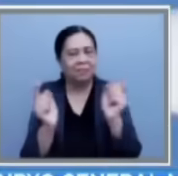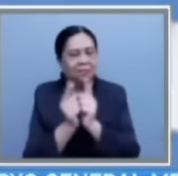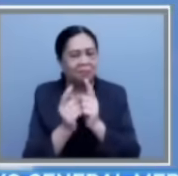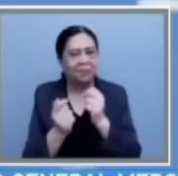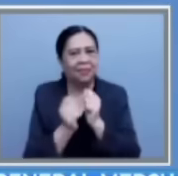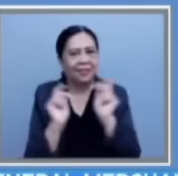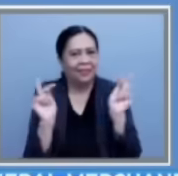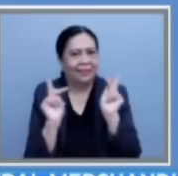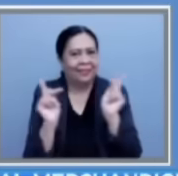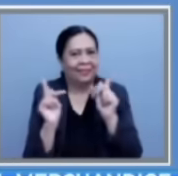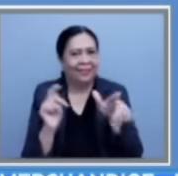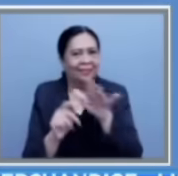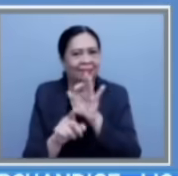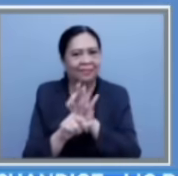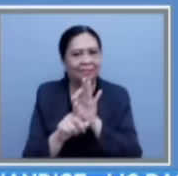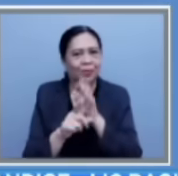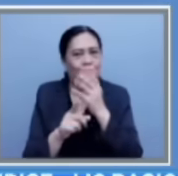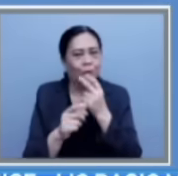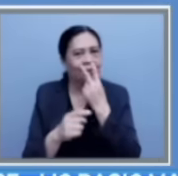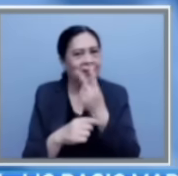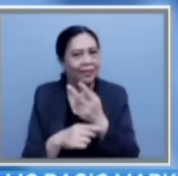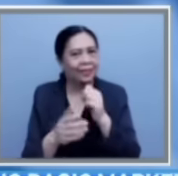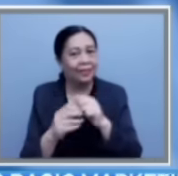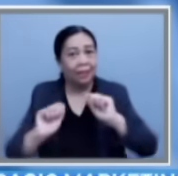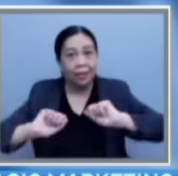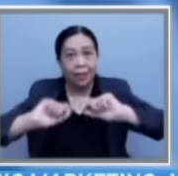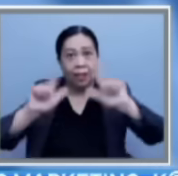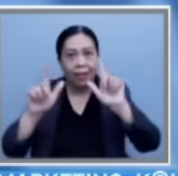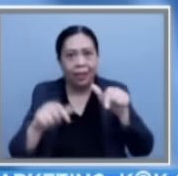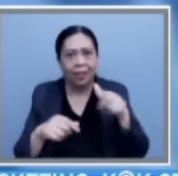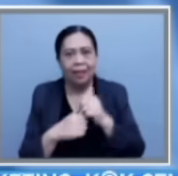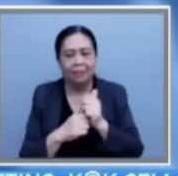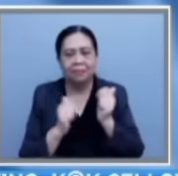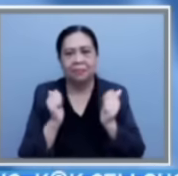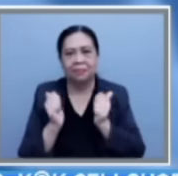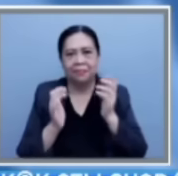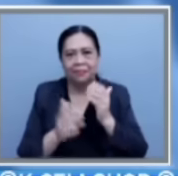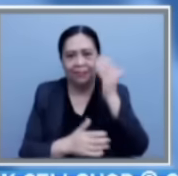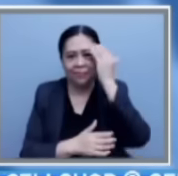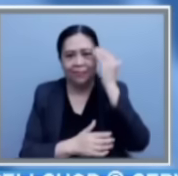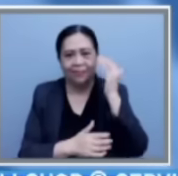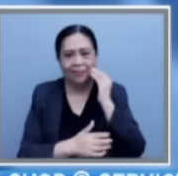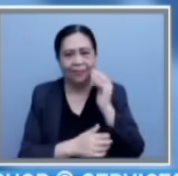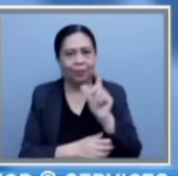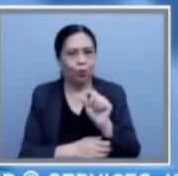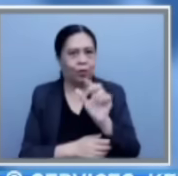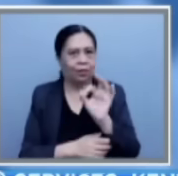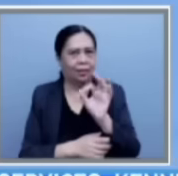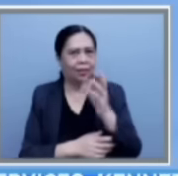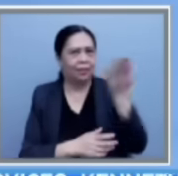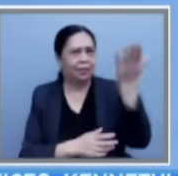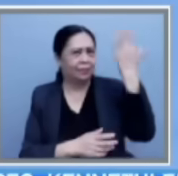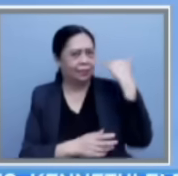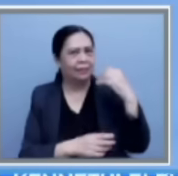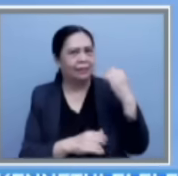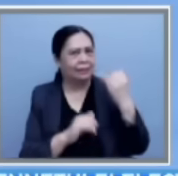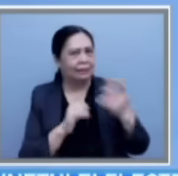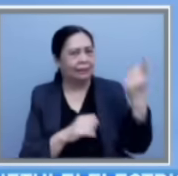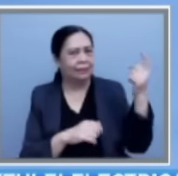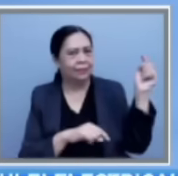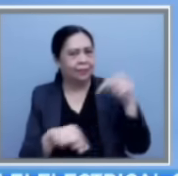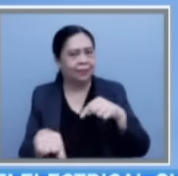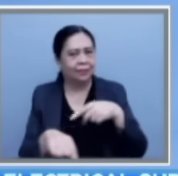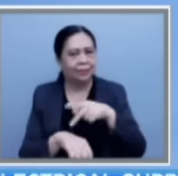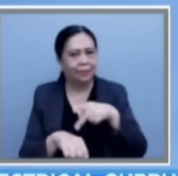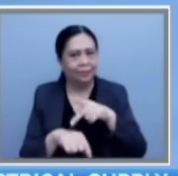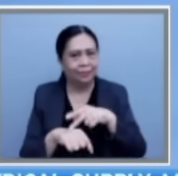agad ang fans na gustong makita live ang TV and film actor 2019 ang last visit ni parks June sa bansa oh